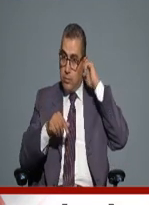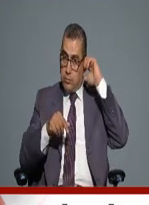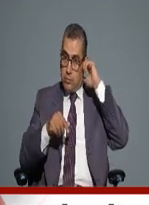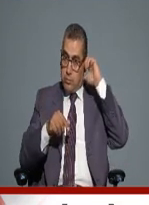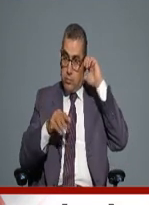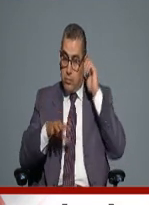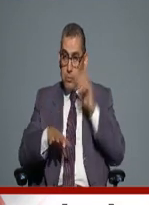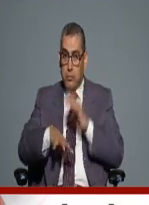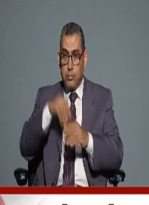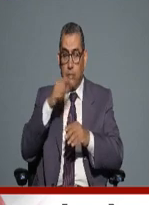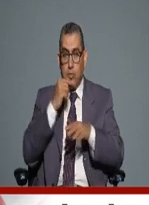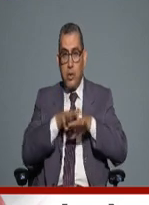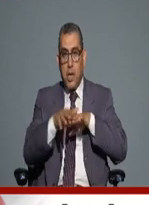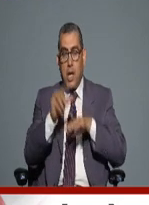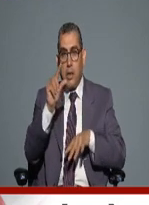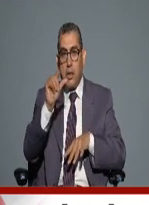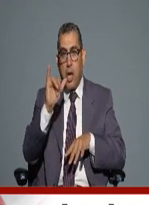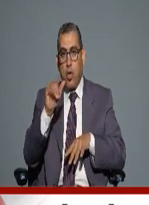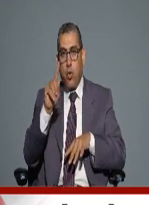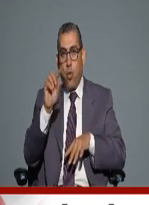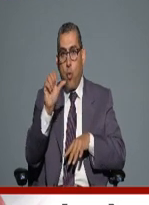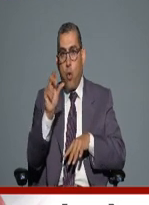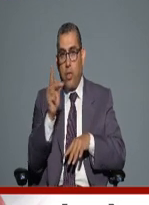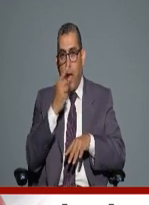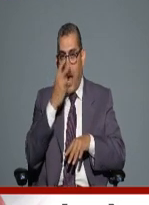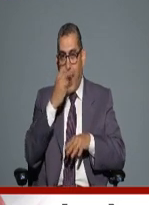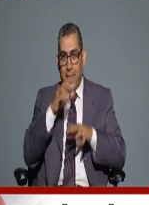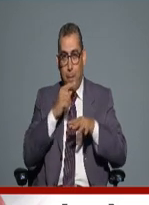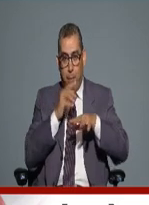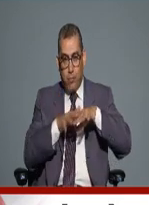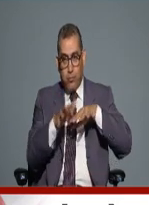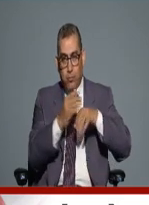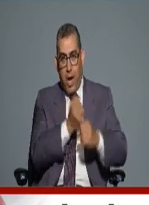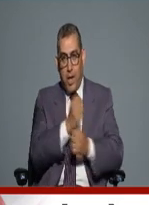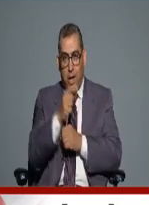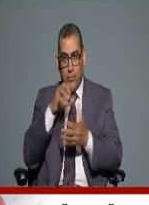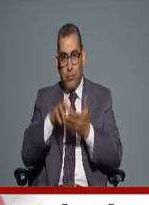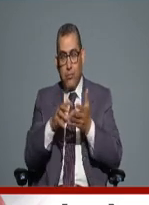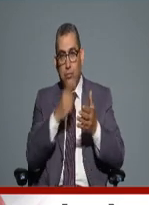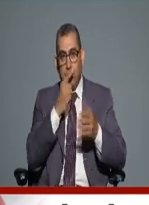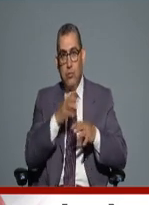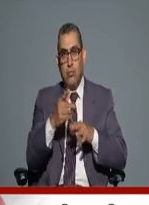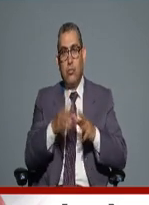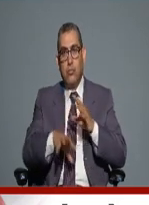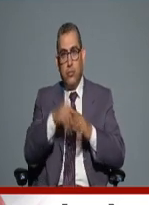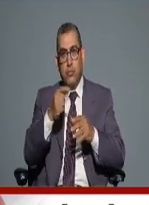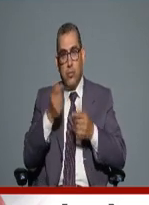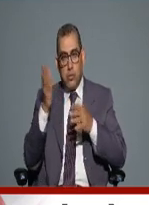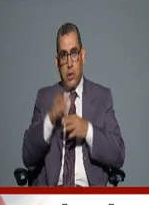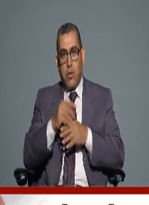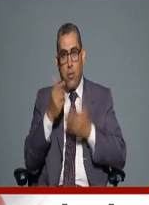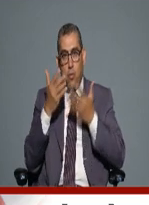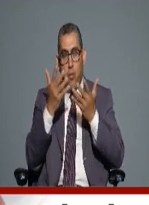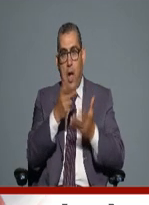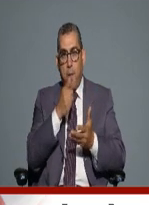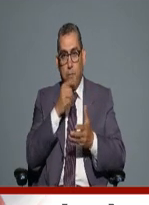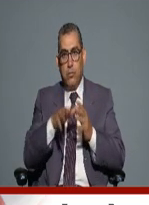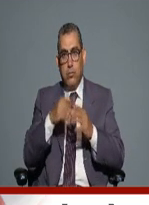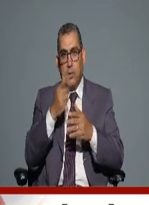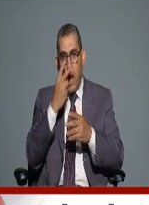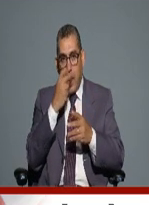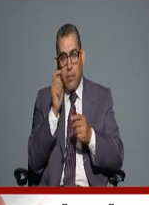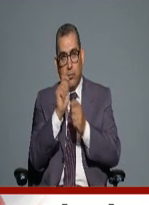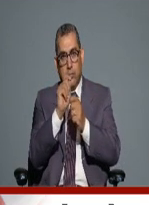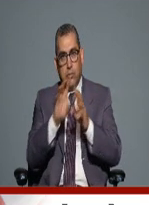قناطر ديروط، والقناطر القديمة اللي حضراتكم شايفينها في الصورة برضو بنحافظ عليها كتراث وبنقوم بترميمها،